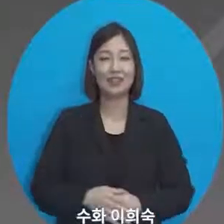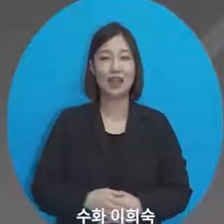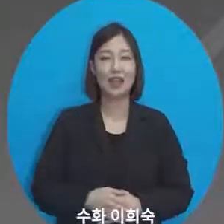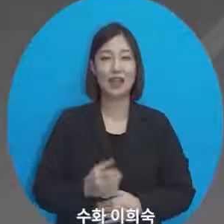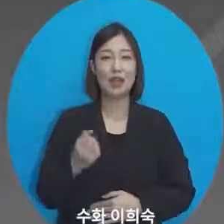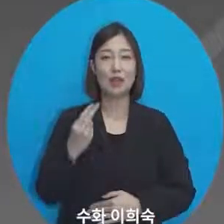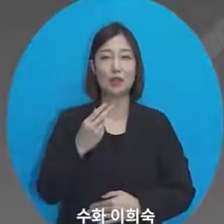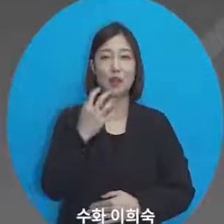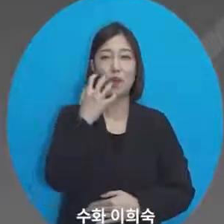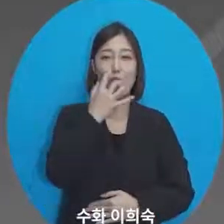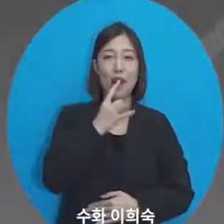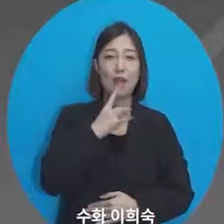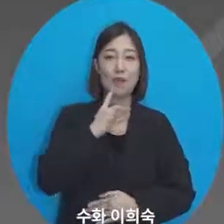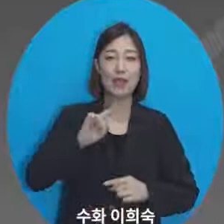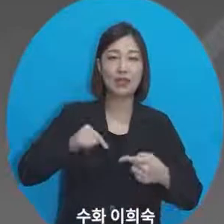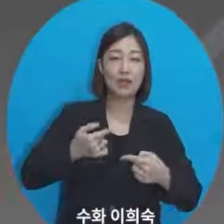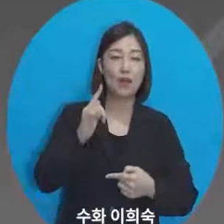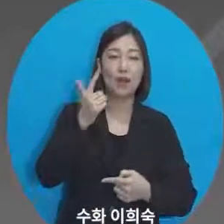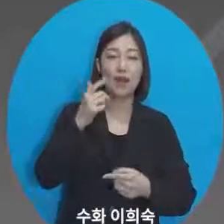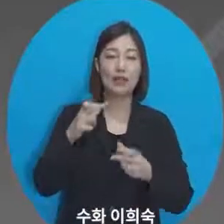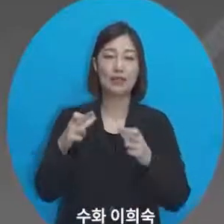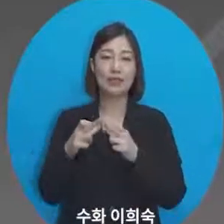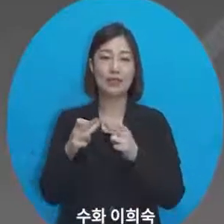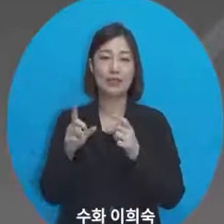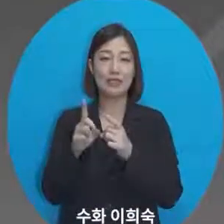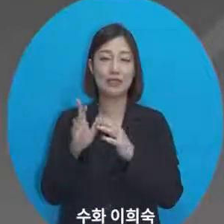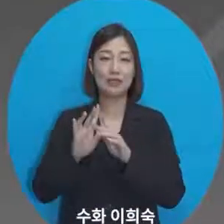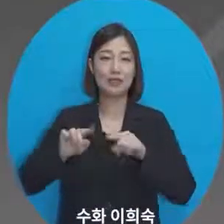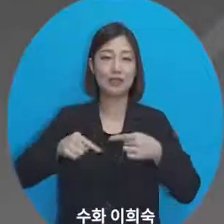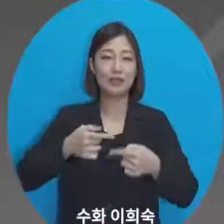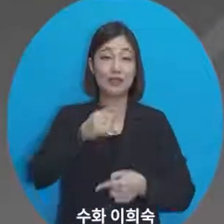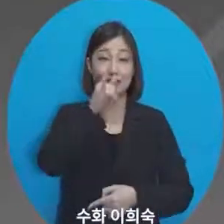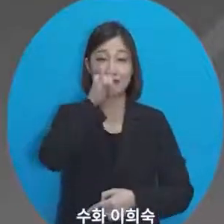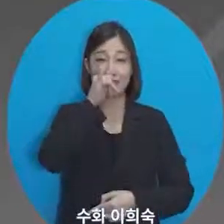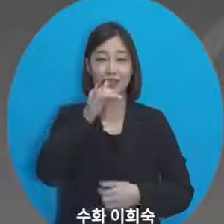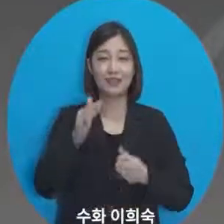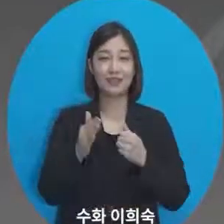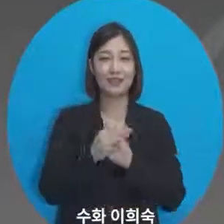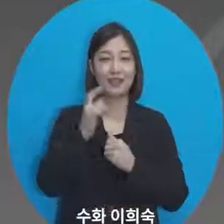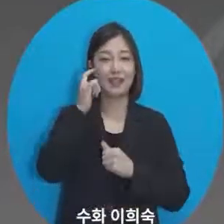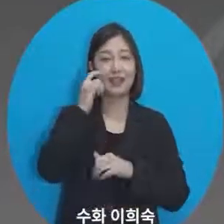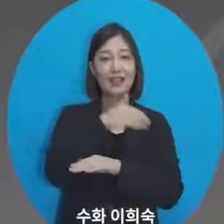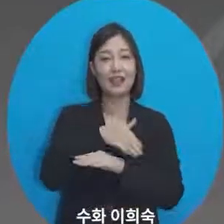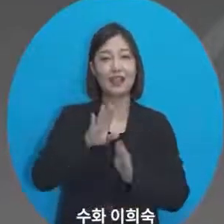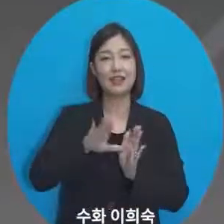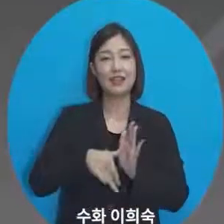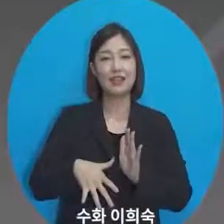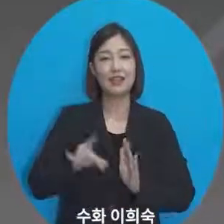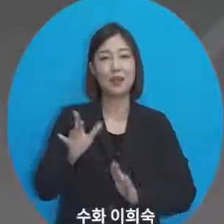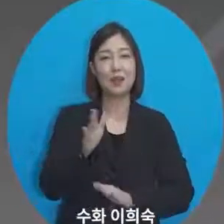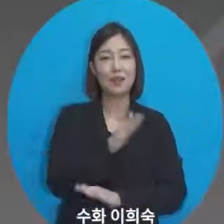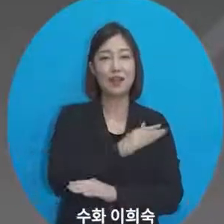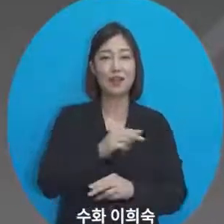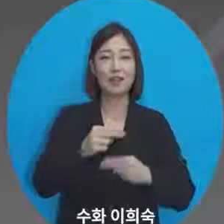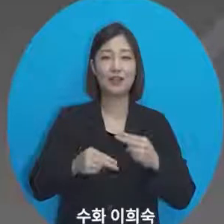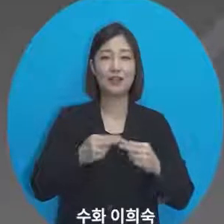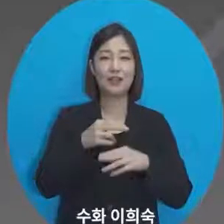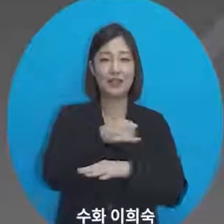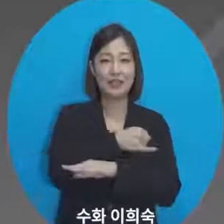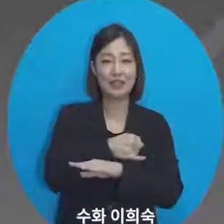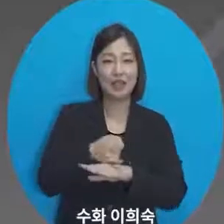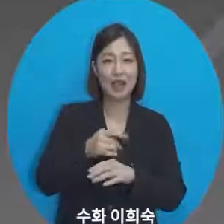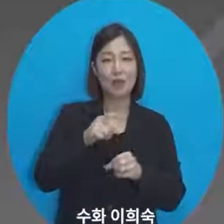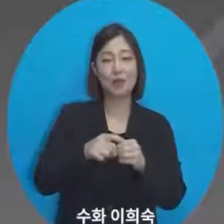UD 연구회를 구성을 하여서 계획 단계에서부터 유니버셜 디자인이 적용된 공항을 목표로